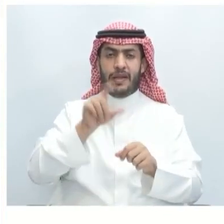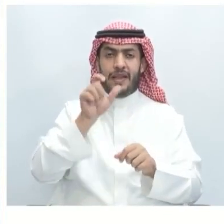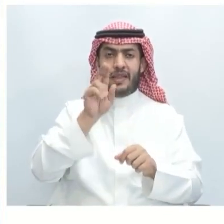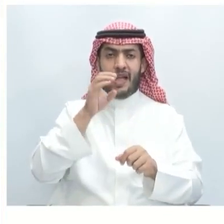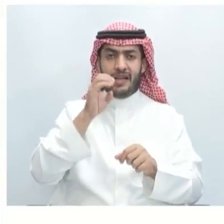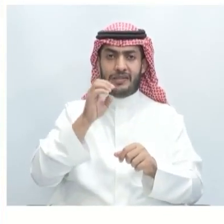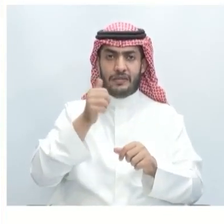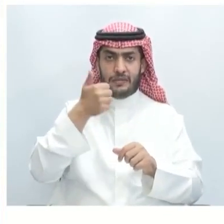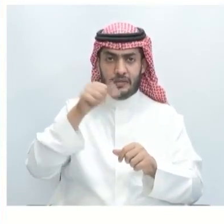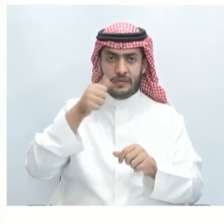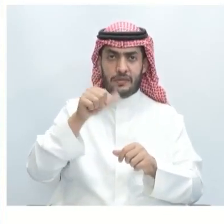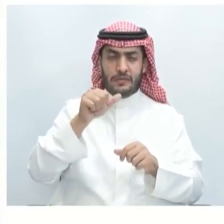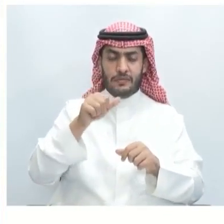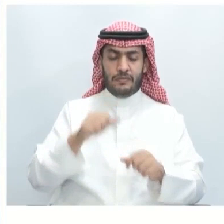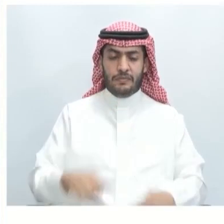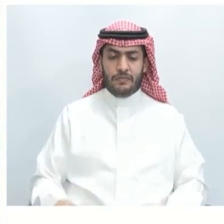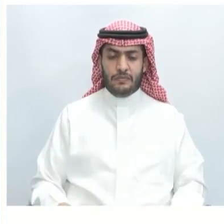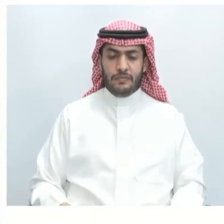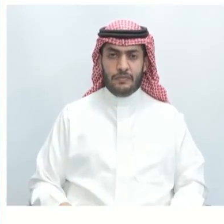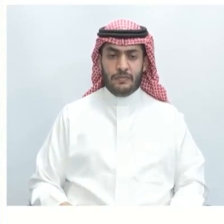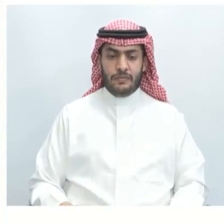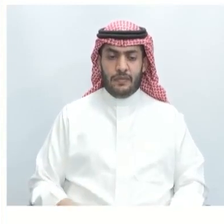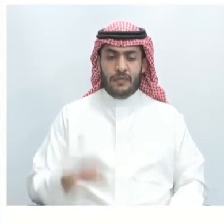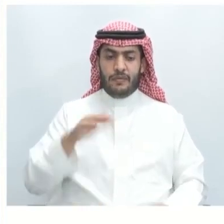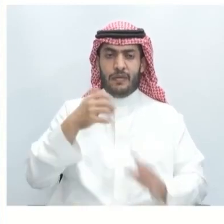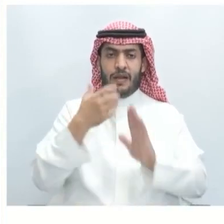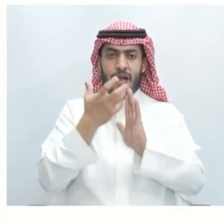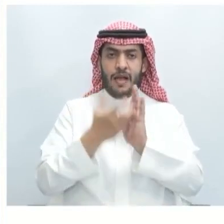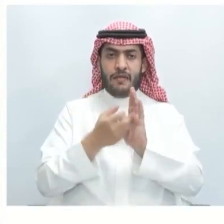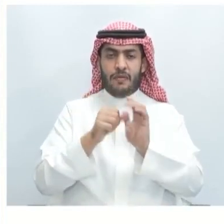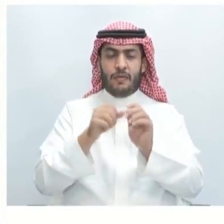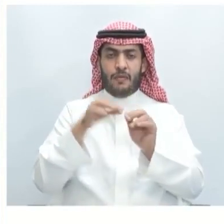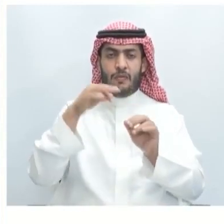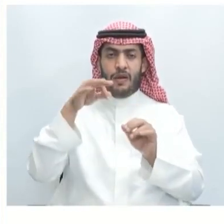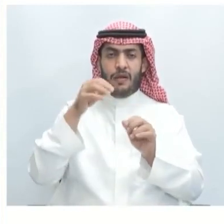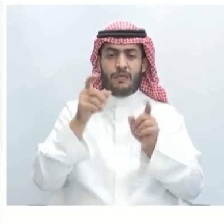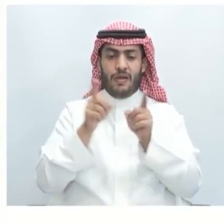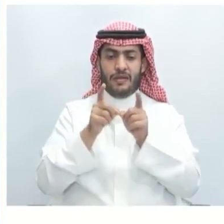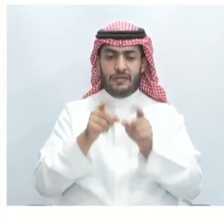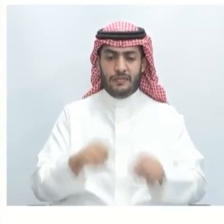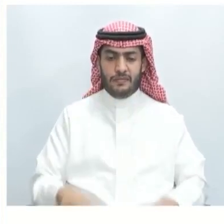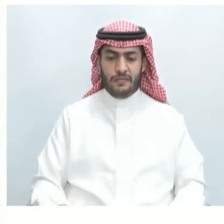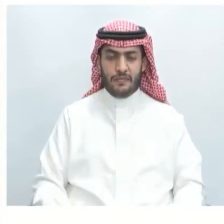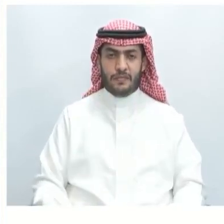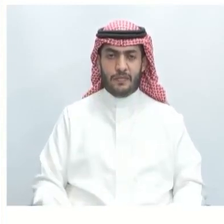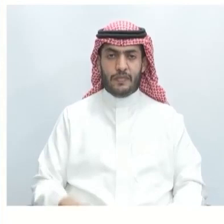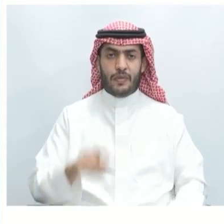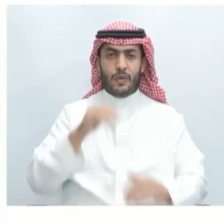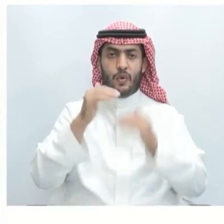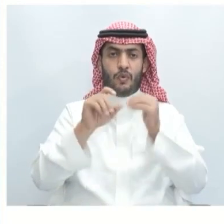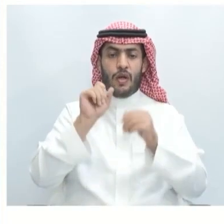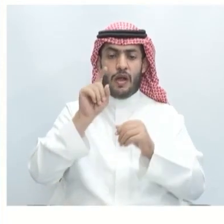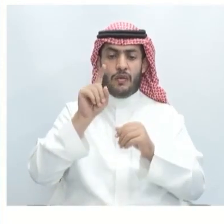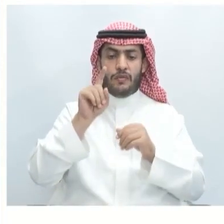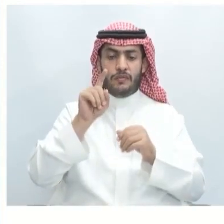النتائج نتائج السيناريوهات ومن ثم تحفظها في ورقه الملخص نبدا في الخطوه الاولى